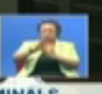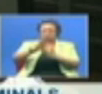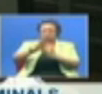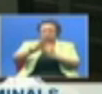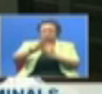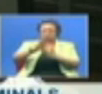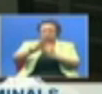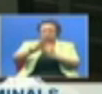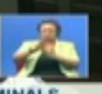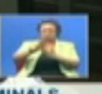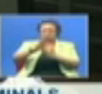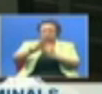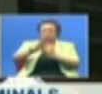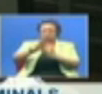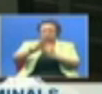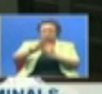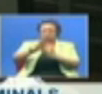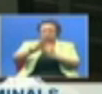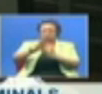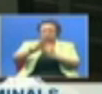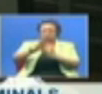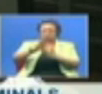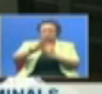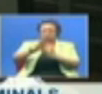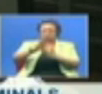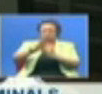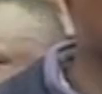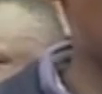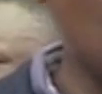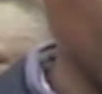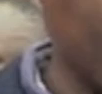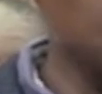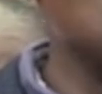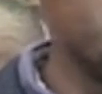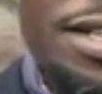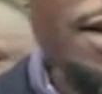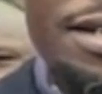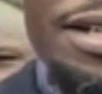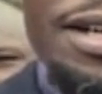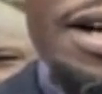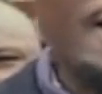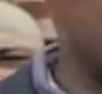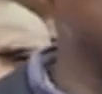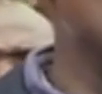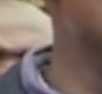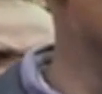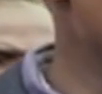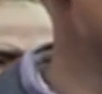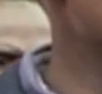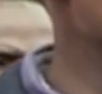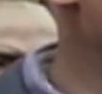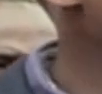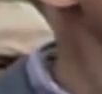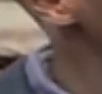spoken word ya Kindiki. Kwani wezi wanafaa kuongeleshwaje? crimes of it. Hata kama ni kunoma